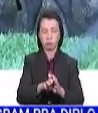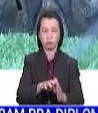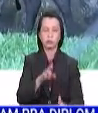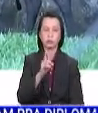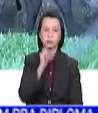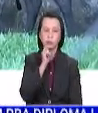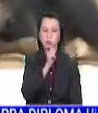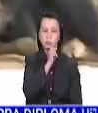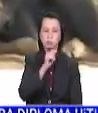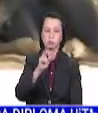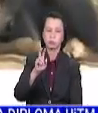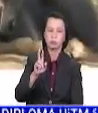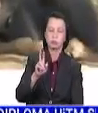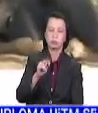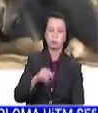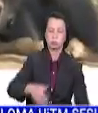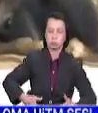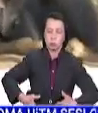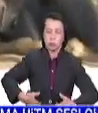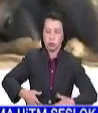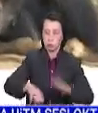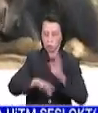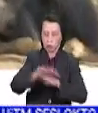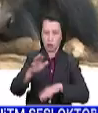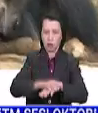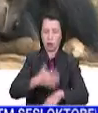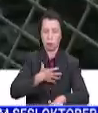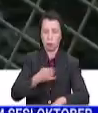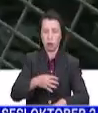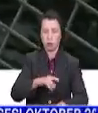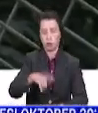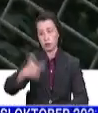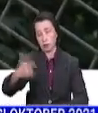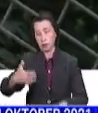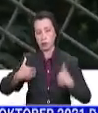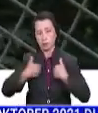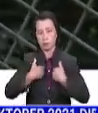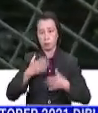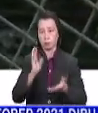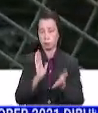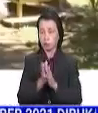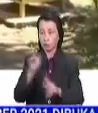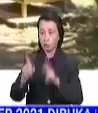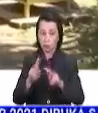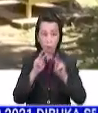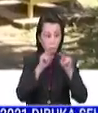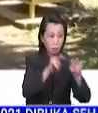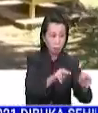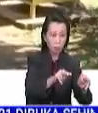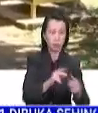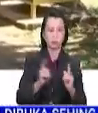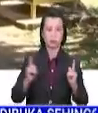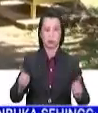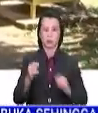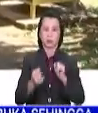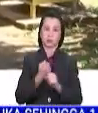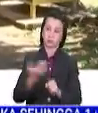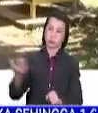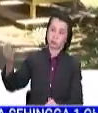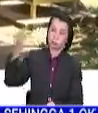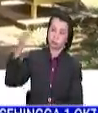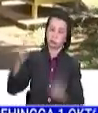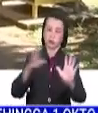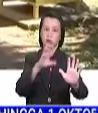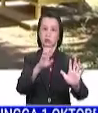kembar unke tangan putih kambing gurunya dan spesies-spesies lain turut menjadi tadikan sepanjang tahun lalu kira-kira